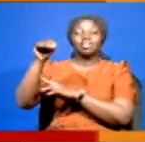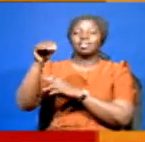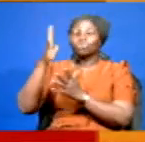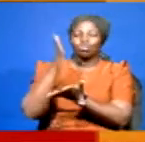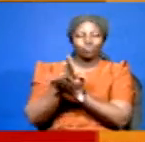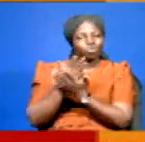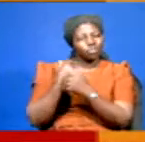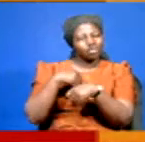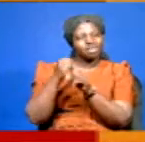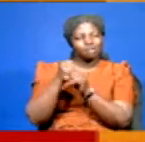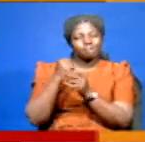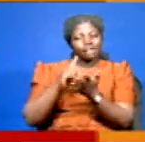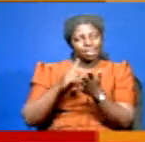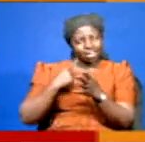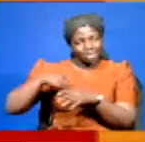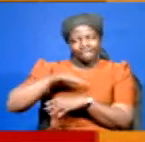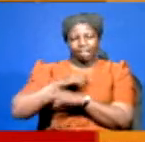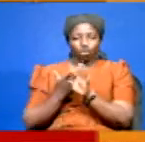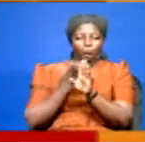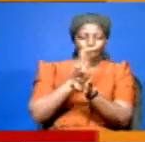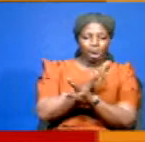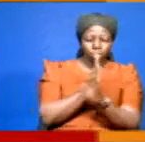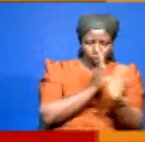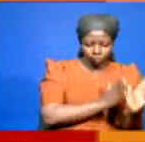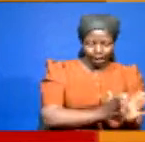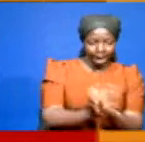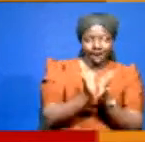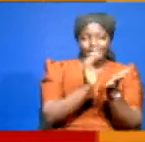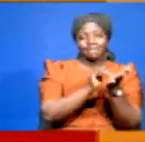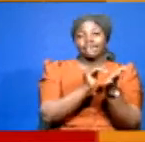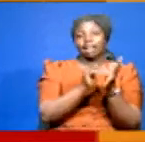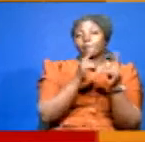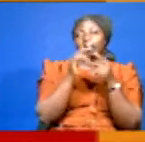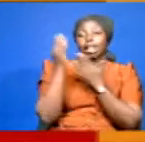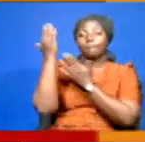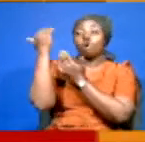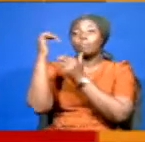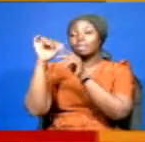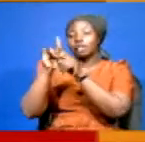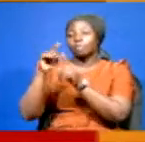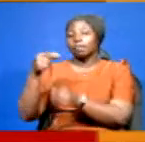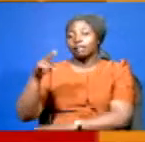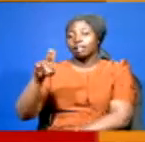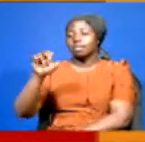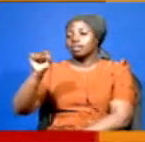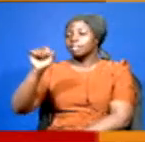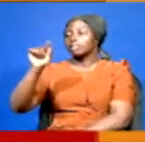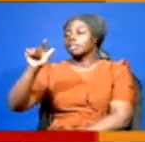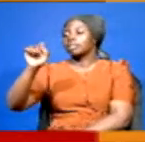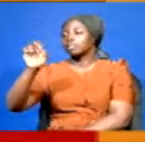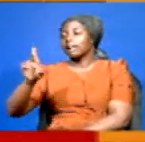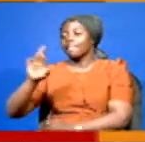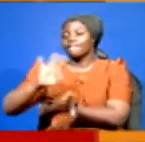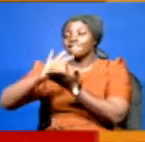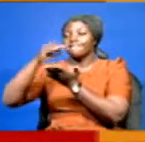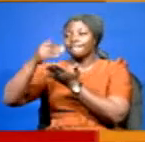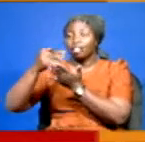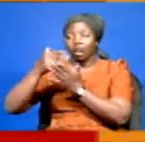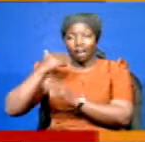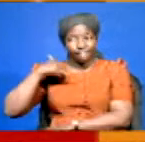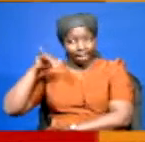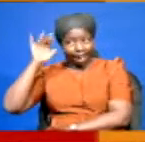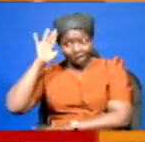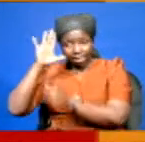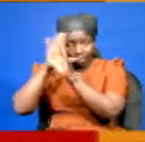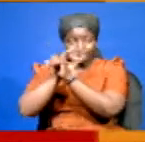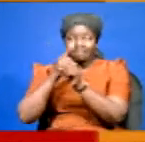kuanza kufanya reorganization. Lakini natumai kwamba kama hustler fund umesema rais, umesikia rais akisema by tarehe 1 December